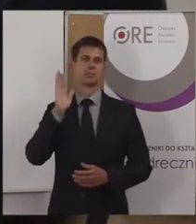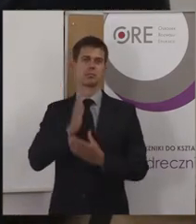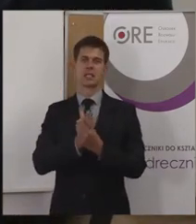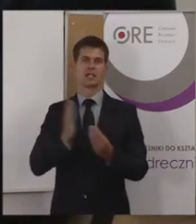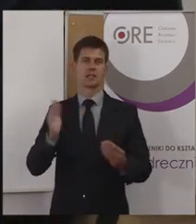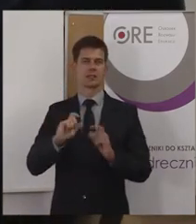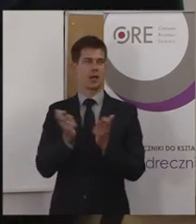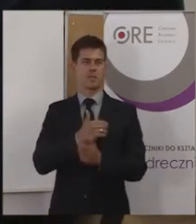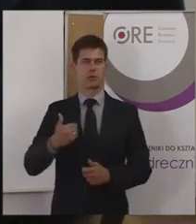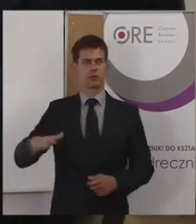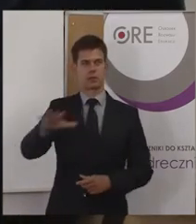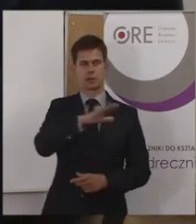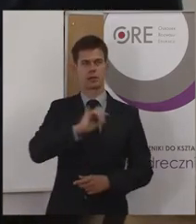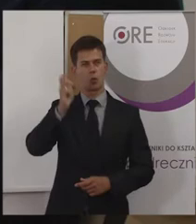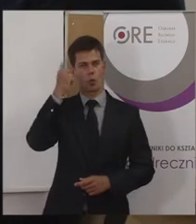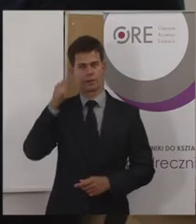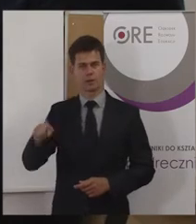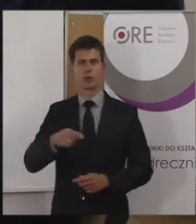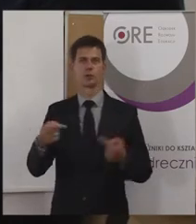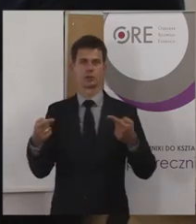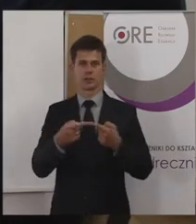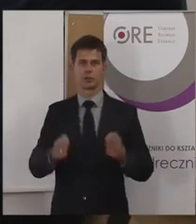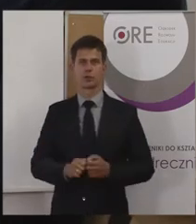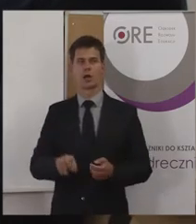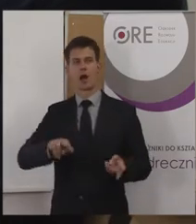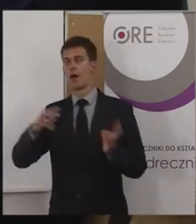Polsce specjalistów od dostępności i